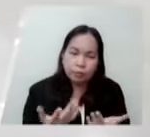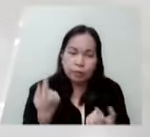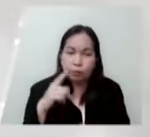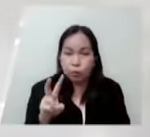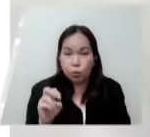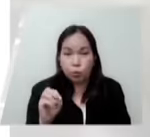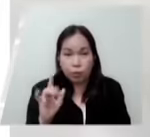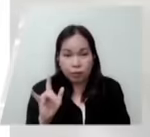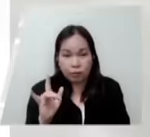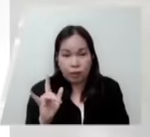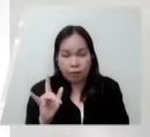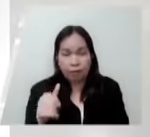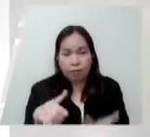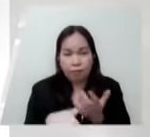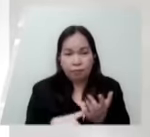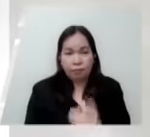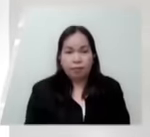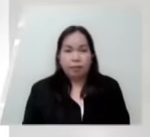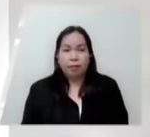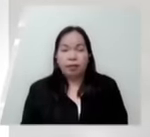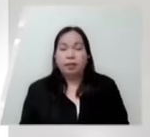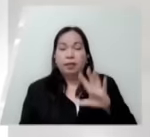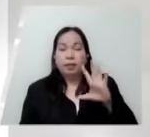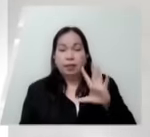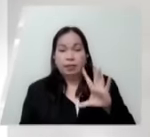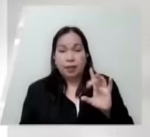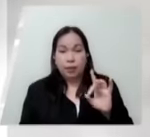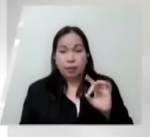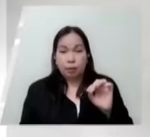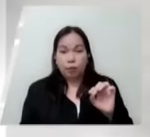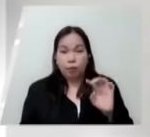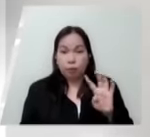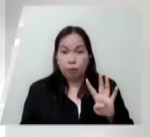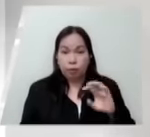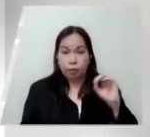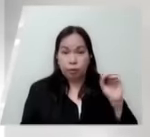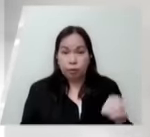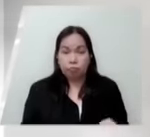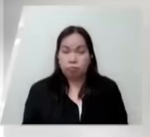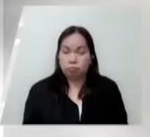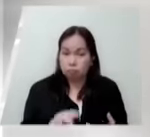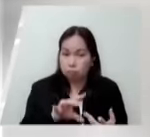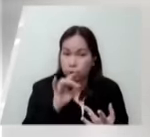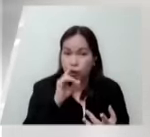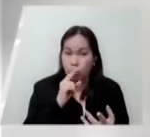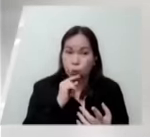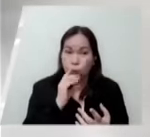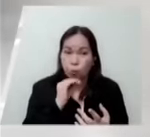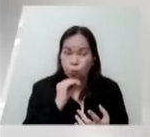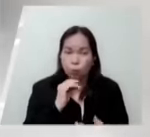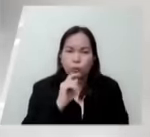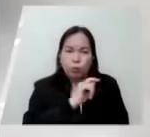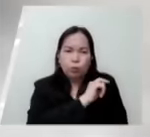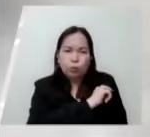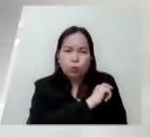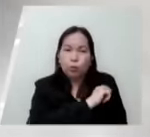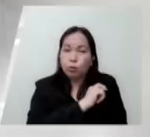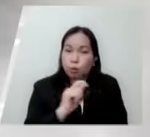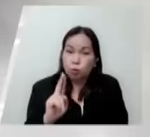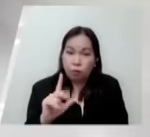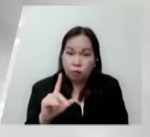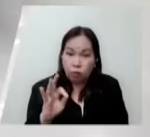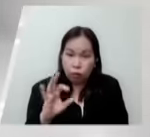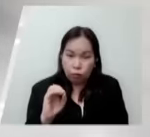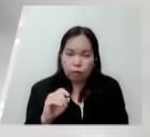elections. 58.4% ang pumili kay House Deputy Majority Leader Erwin Tulfo. Kasunod niya sina dating